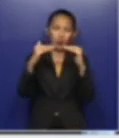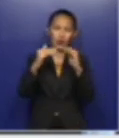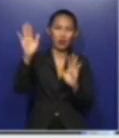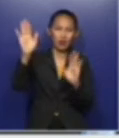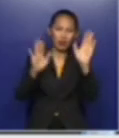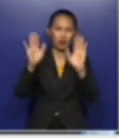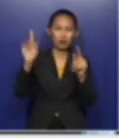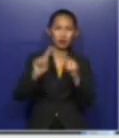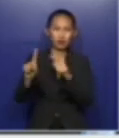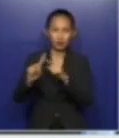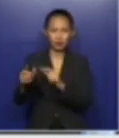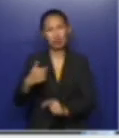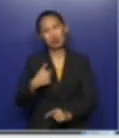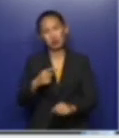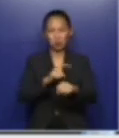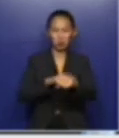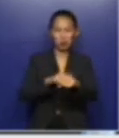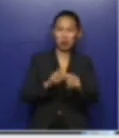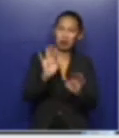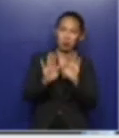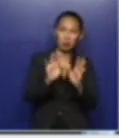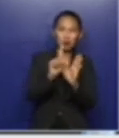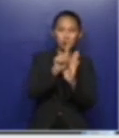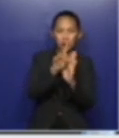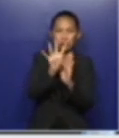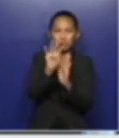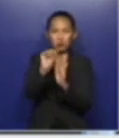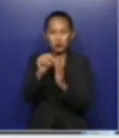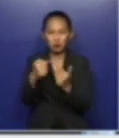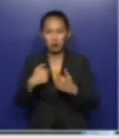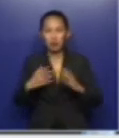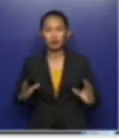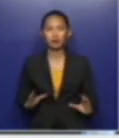วลามาพอสมควร40นาทีขอสรุปนะตรงนี้ว่า